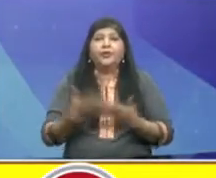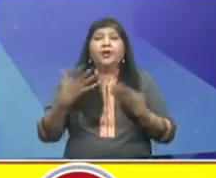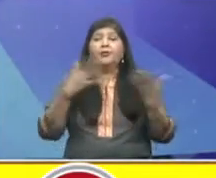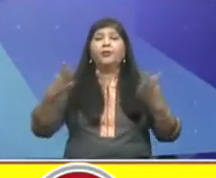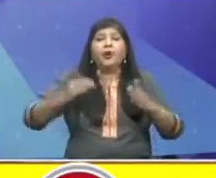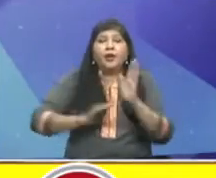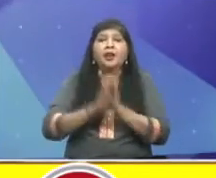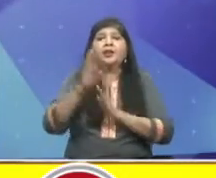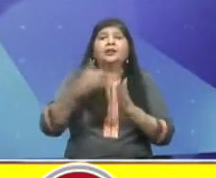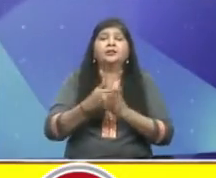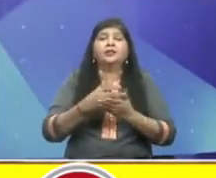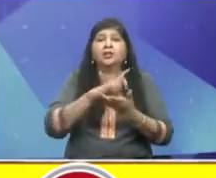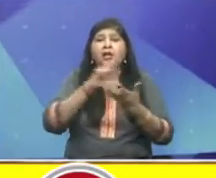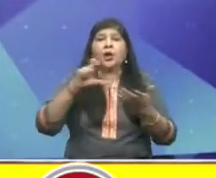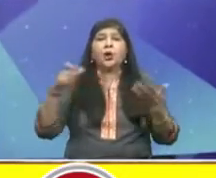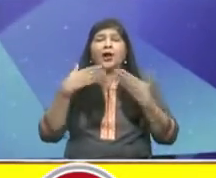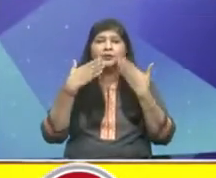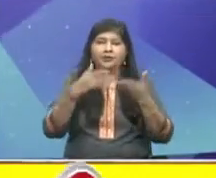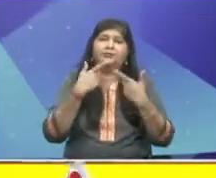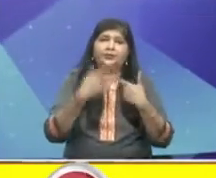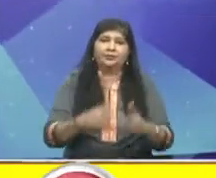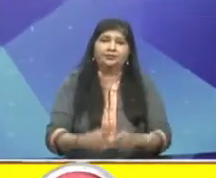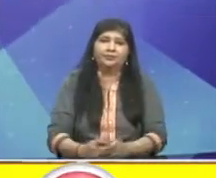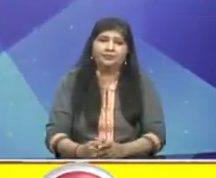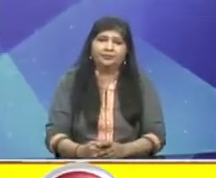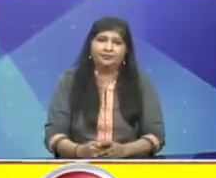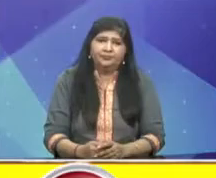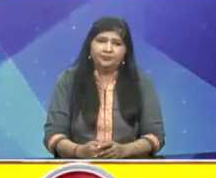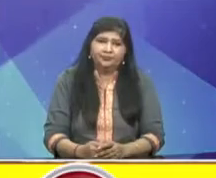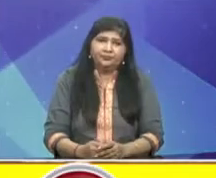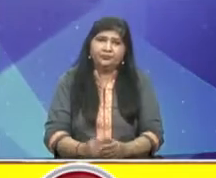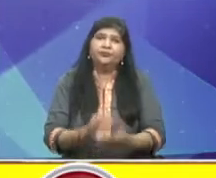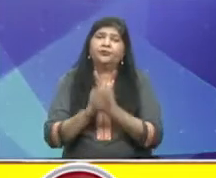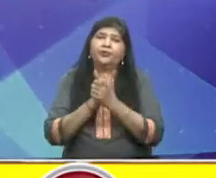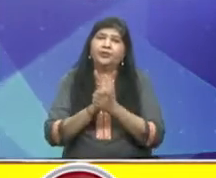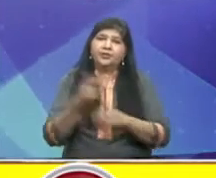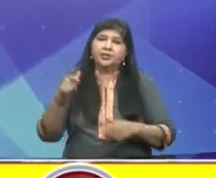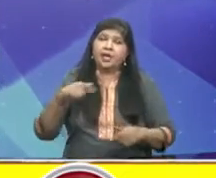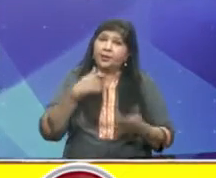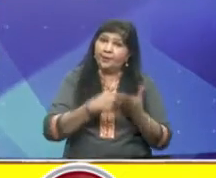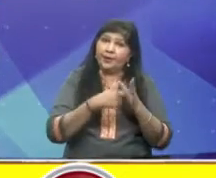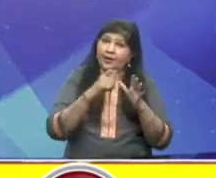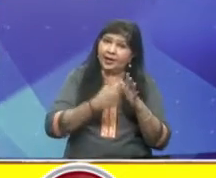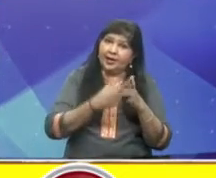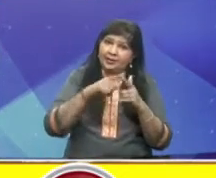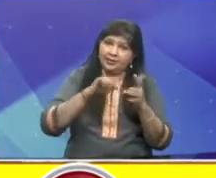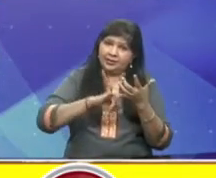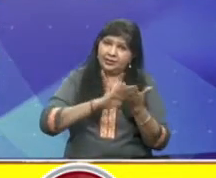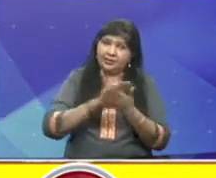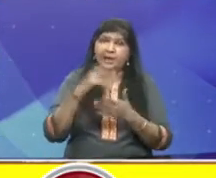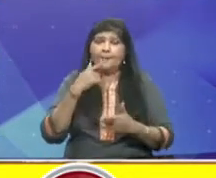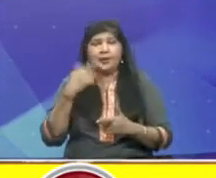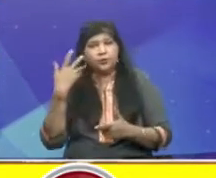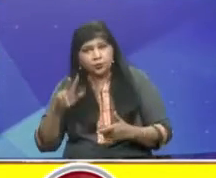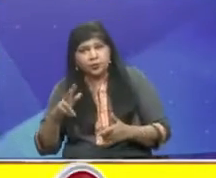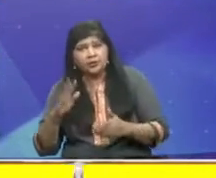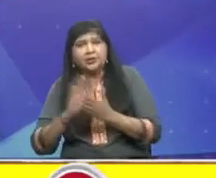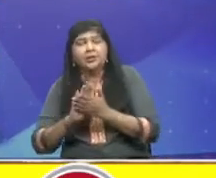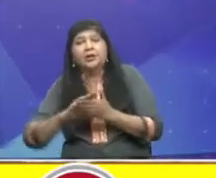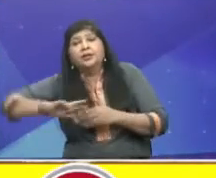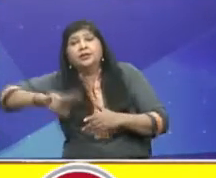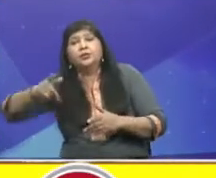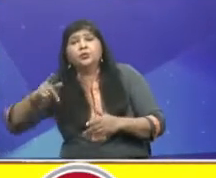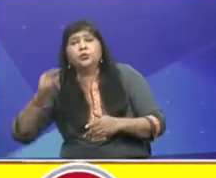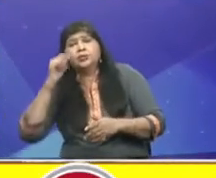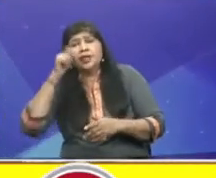बहुत प्रगति कीजिए। मेरी बहुत शुभकामनाएं हैं आपको। साथियों हमने राजेश जी की बातें सुनी। आइए अब